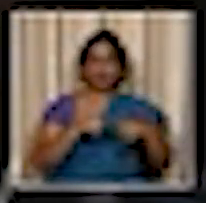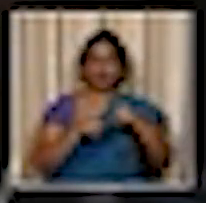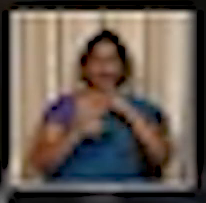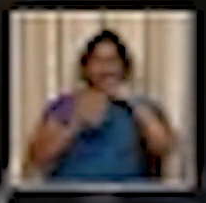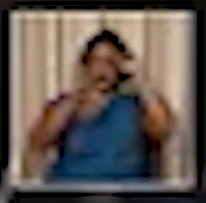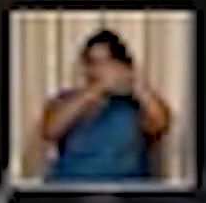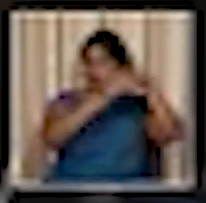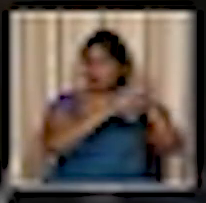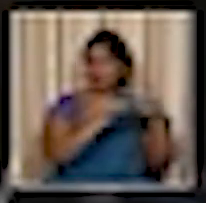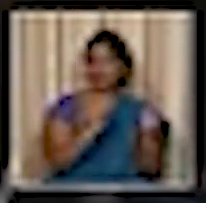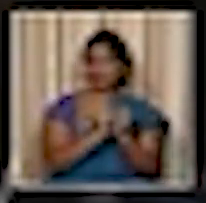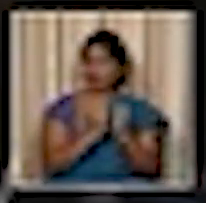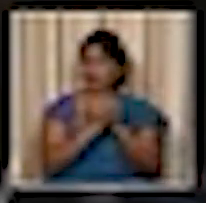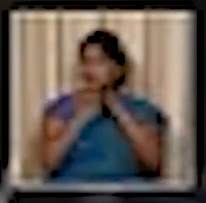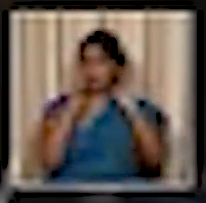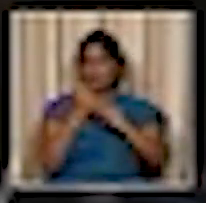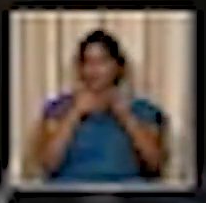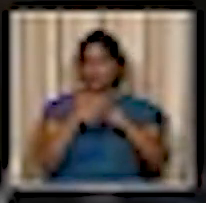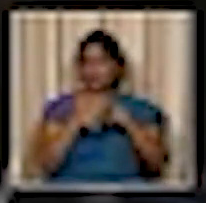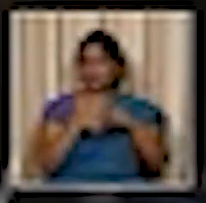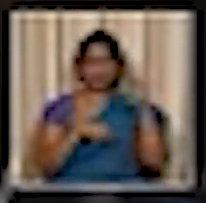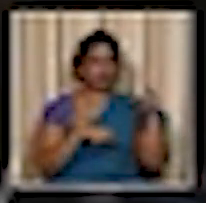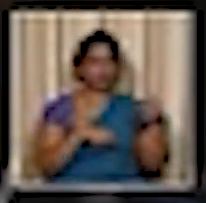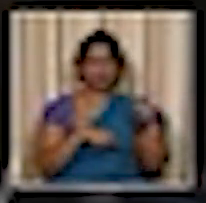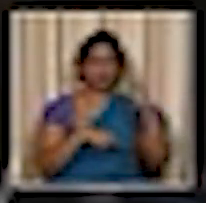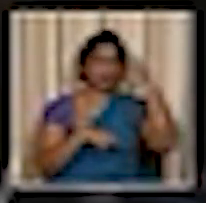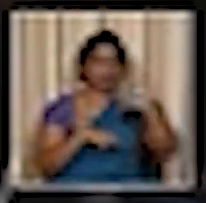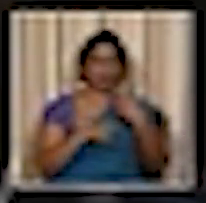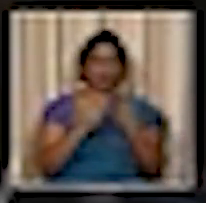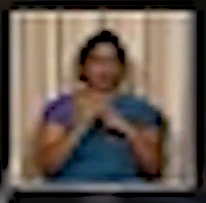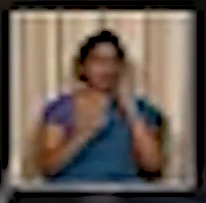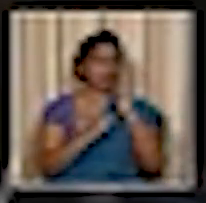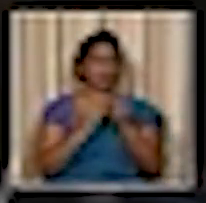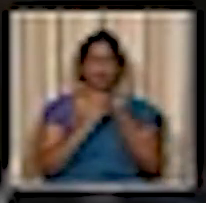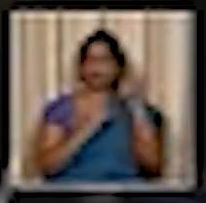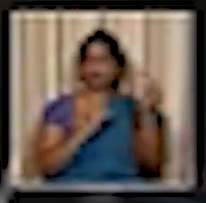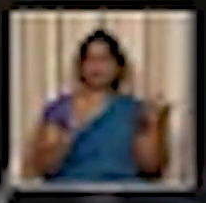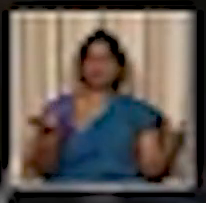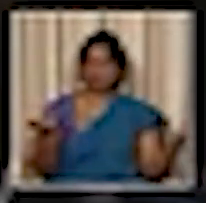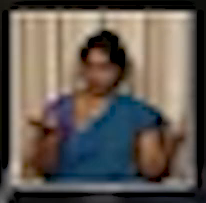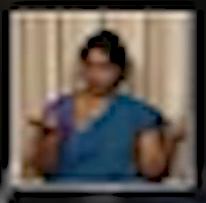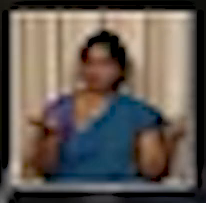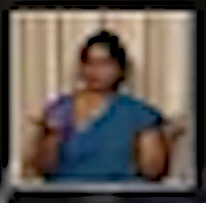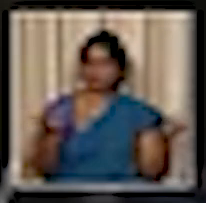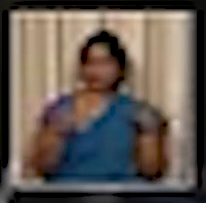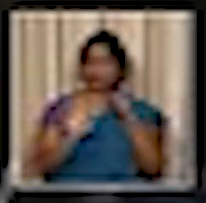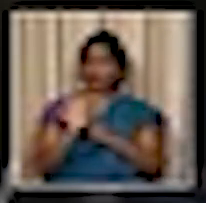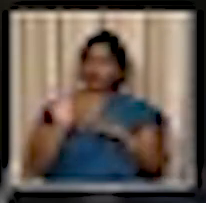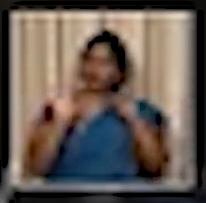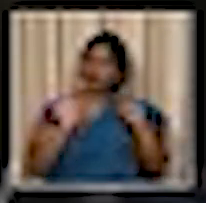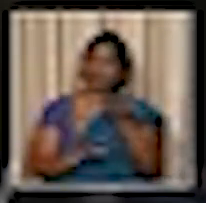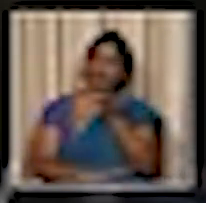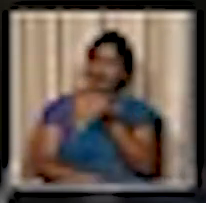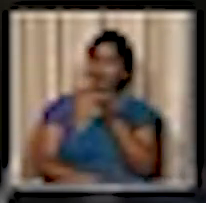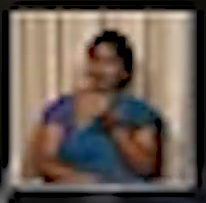අධිකරණවල සේවය කරන අති බහුතරයක් සේවකයින්ට ඒ වරප්‍රසාදය ඒ ගෙවීම කරන්නේ නැහැ. උන් අවුරුදු 6ක් තිස්සේ මේක